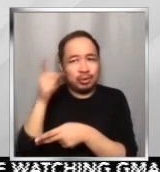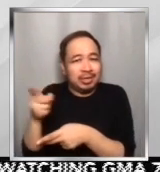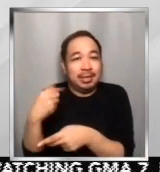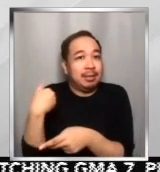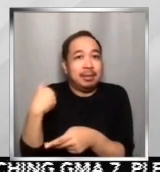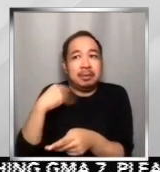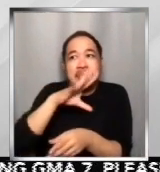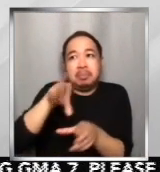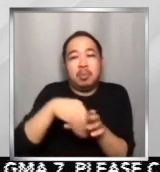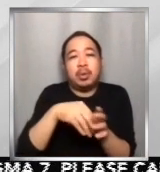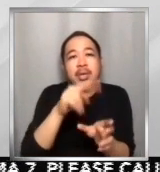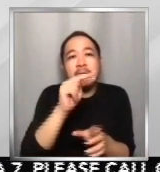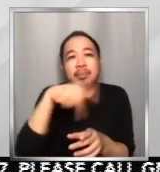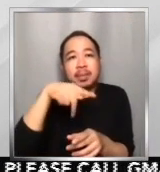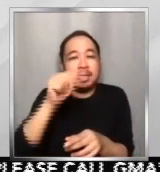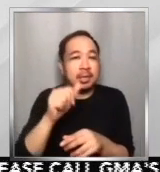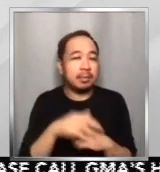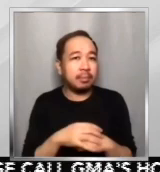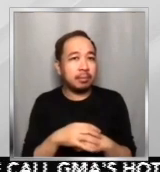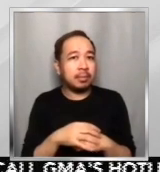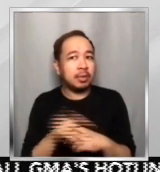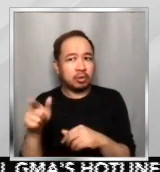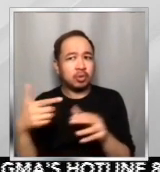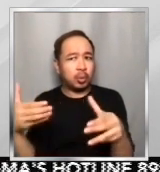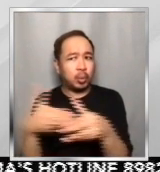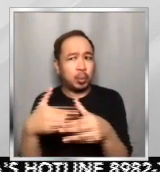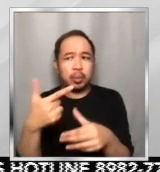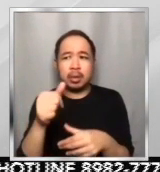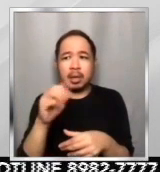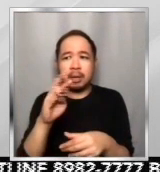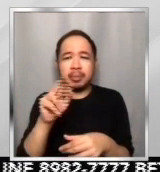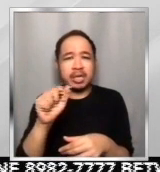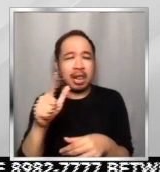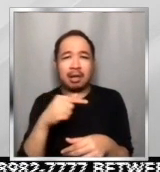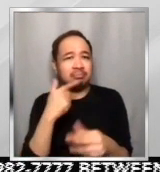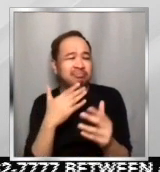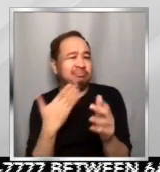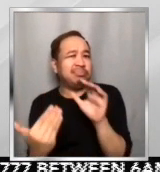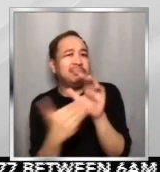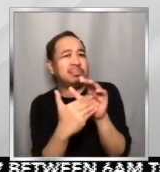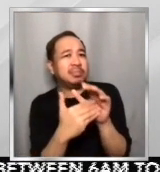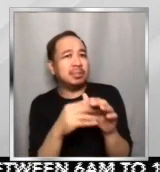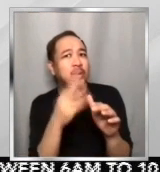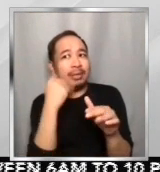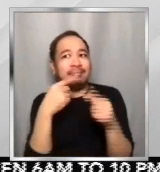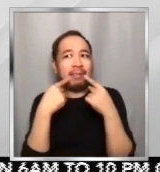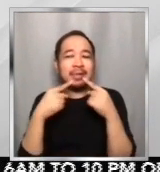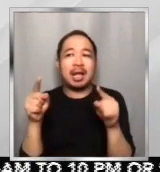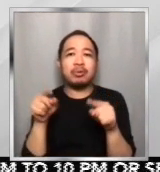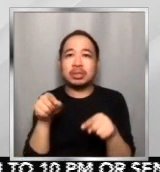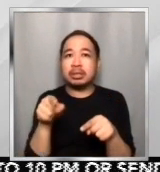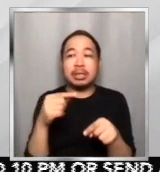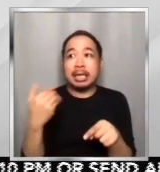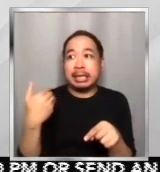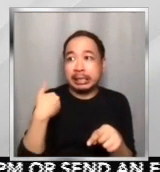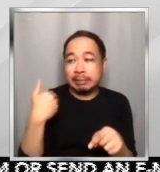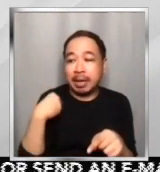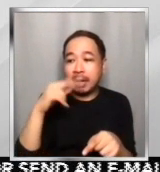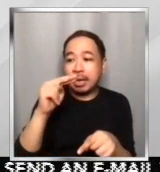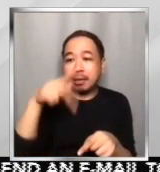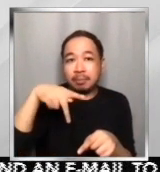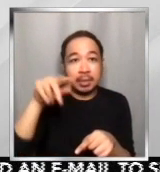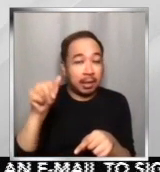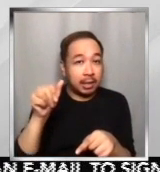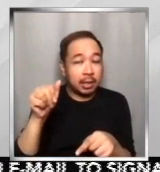NPA. Umalma naman ang Gabriela. Sa pagsabi pa lang daw ni Parlade na hindi pa NPA si Soberano,